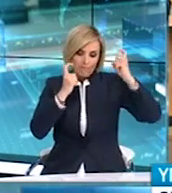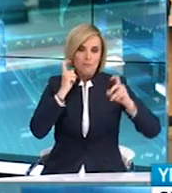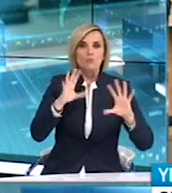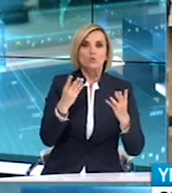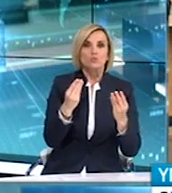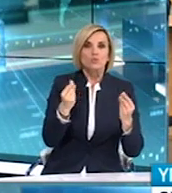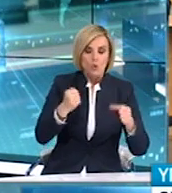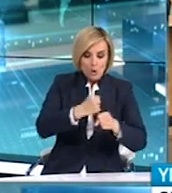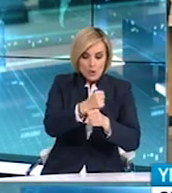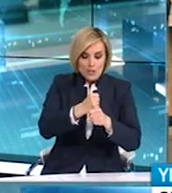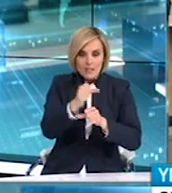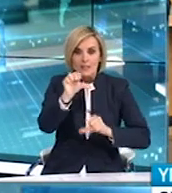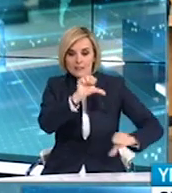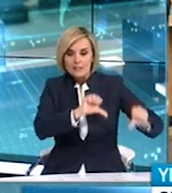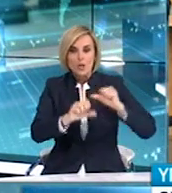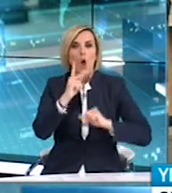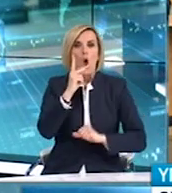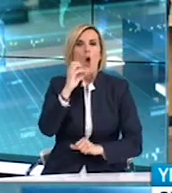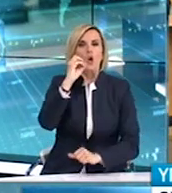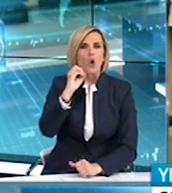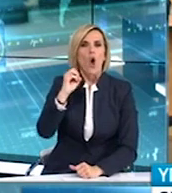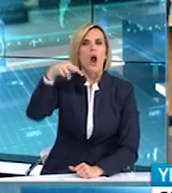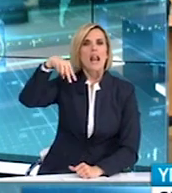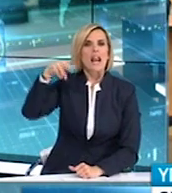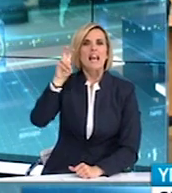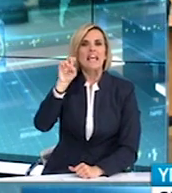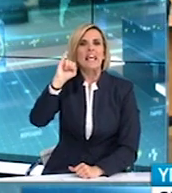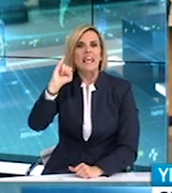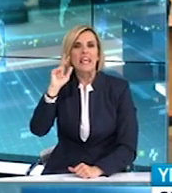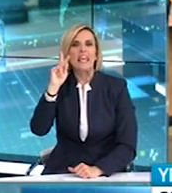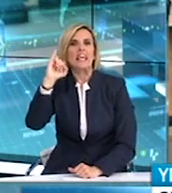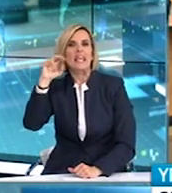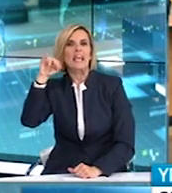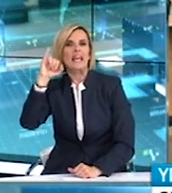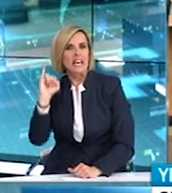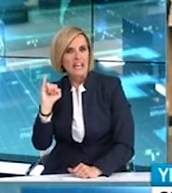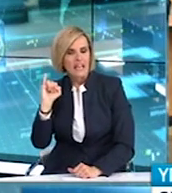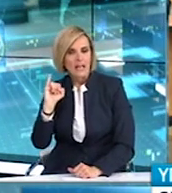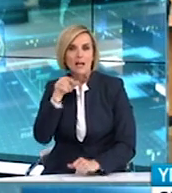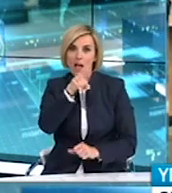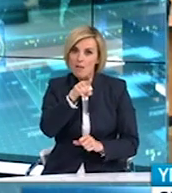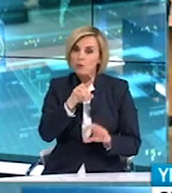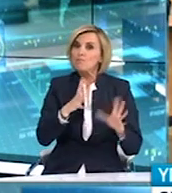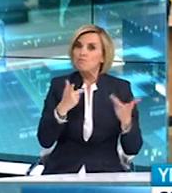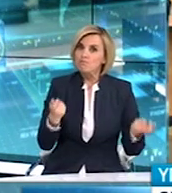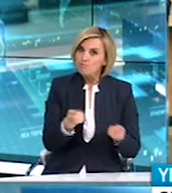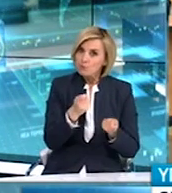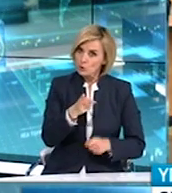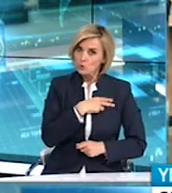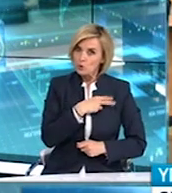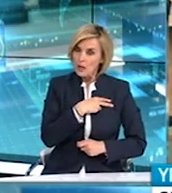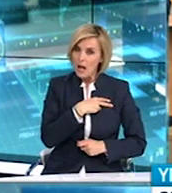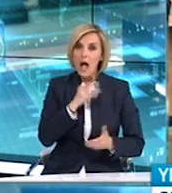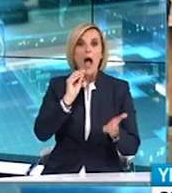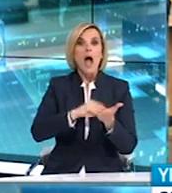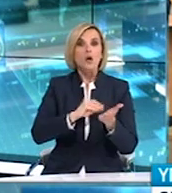τη δραστική ουσία κολχικίνη, καθώς φαίνεται ότι ο ιός προκαλεί βλάβη του μυοκαρδίου. Ισχύει αυτή η πληροφορία? Επίσης, έχετε